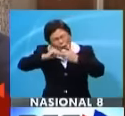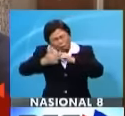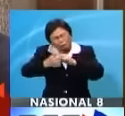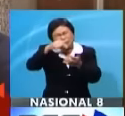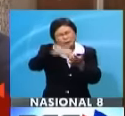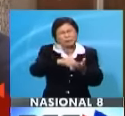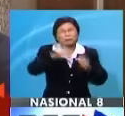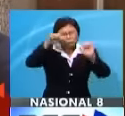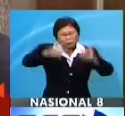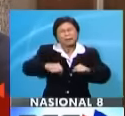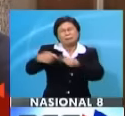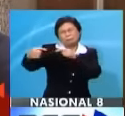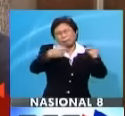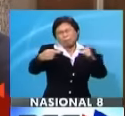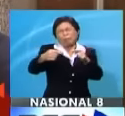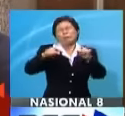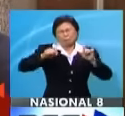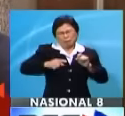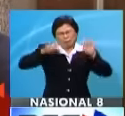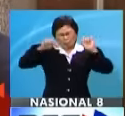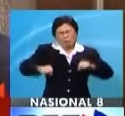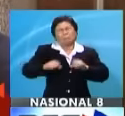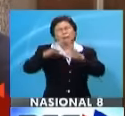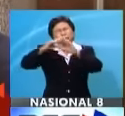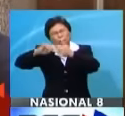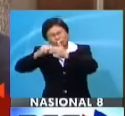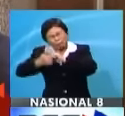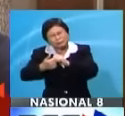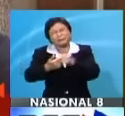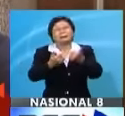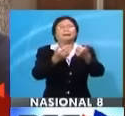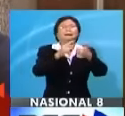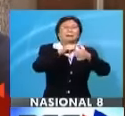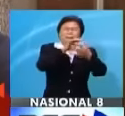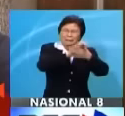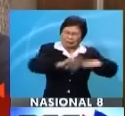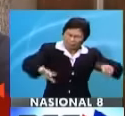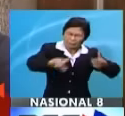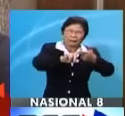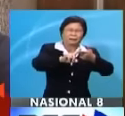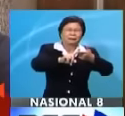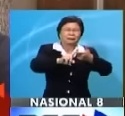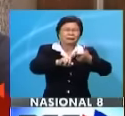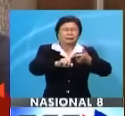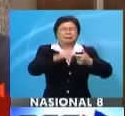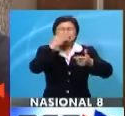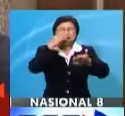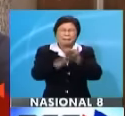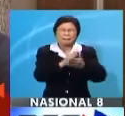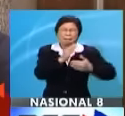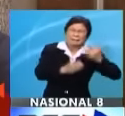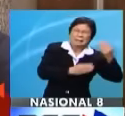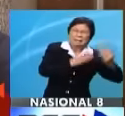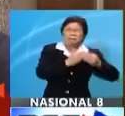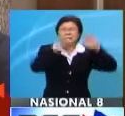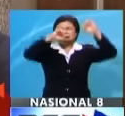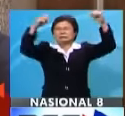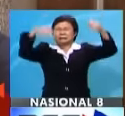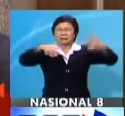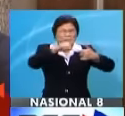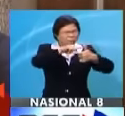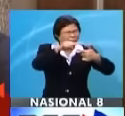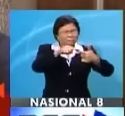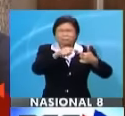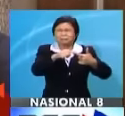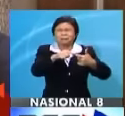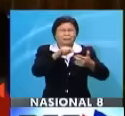can privatize the league, but if you haven't solved basic issues like security and unruly behavior at stadiums, this is going to be